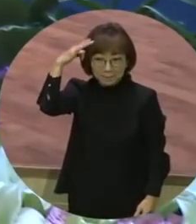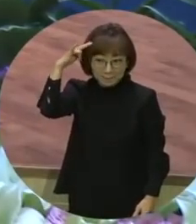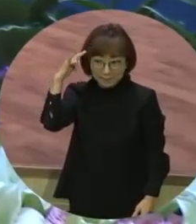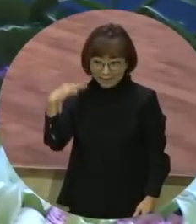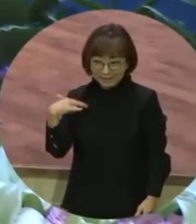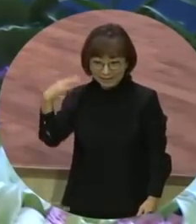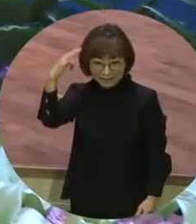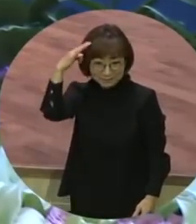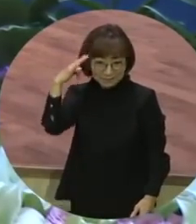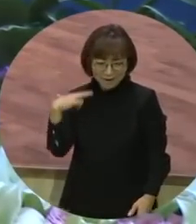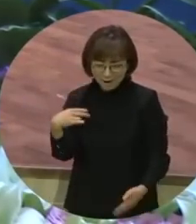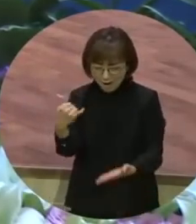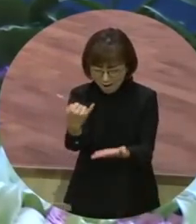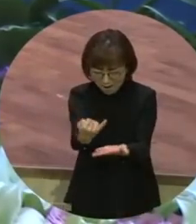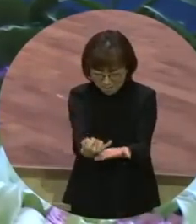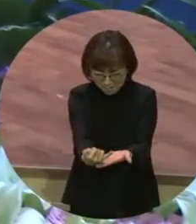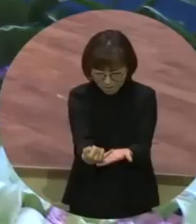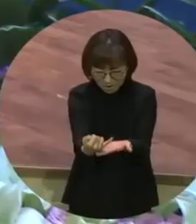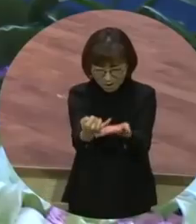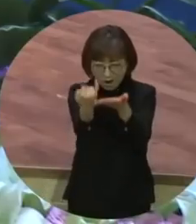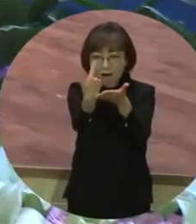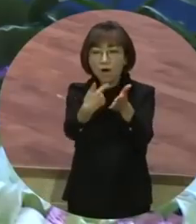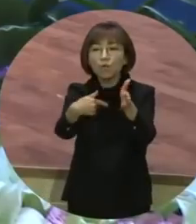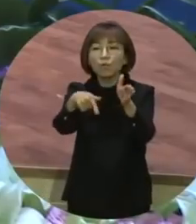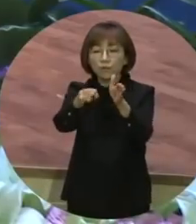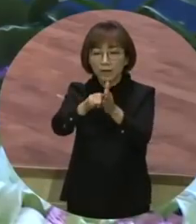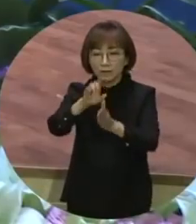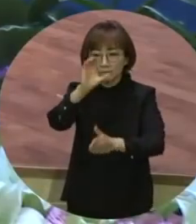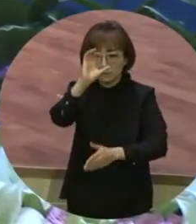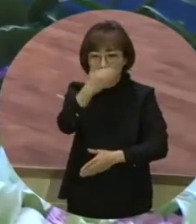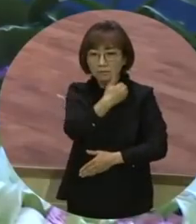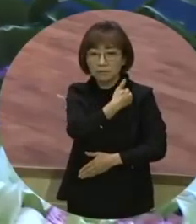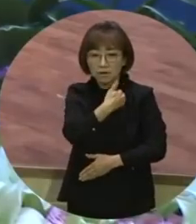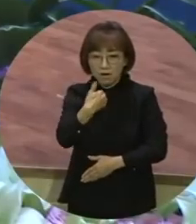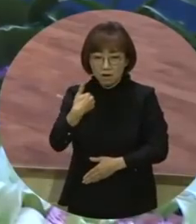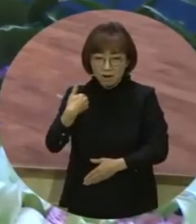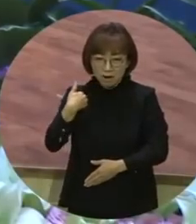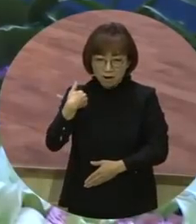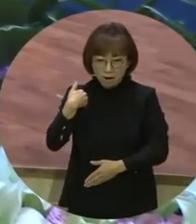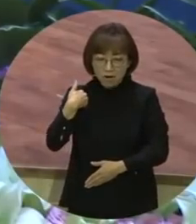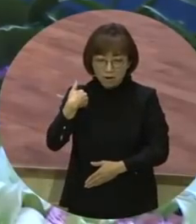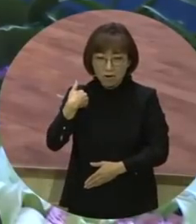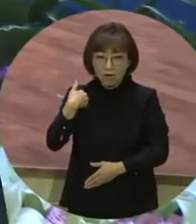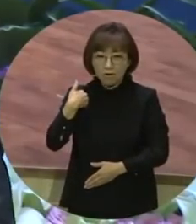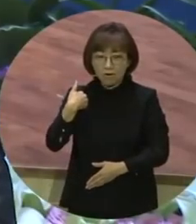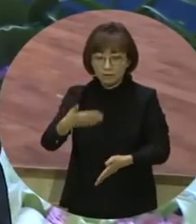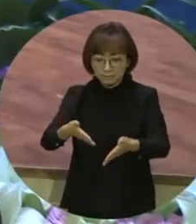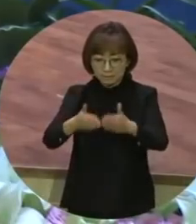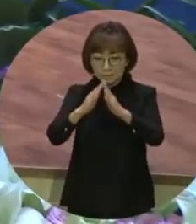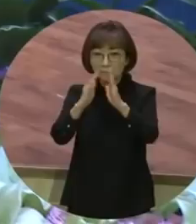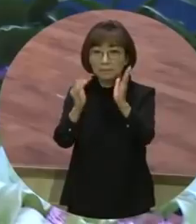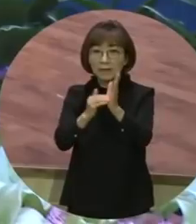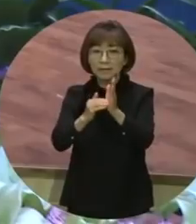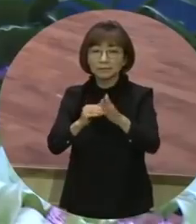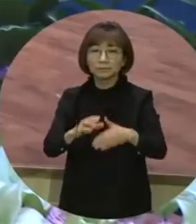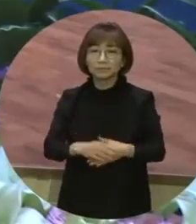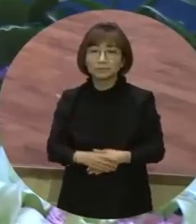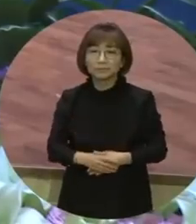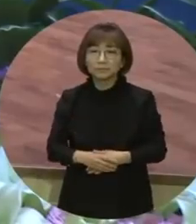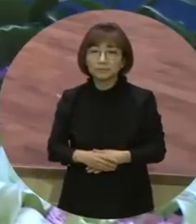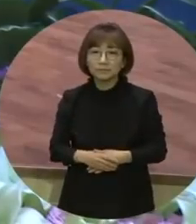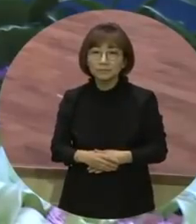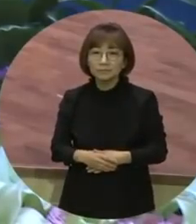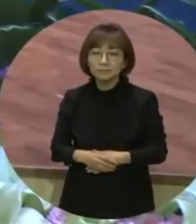숭배 교회요. 마리아 성모 마리아 숭배 교회요. 그 교회. 그래서